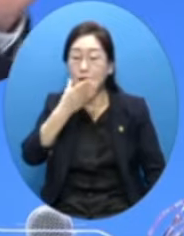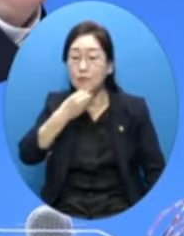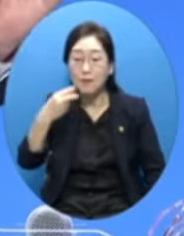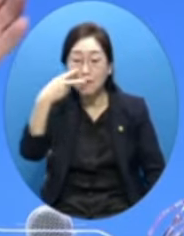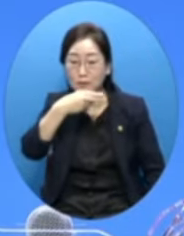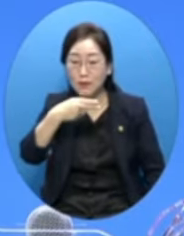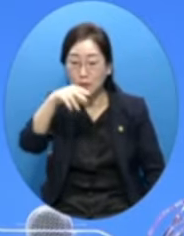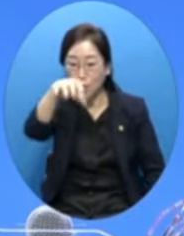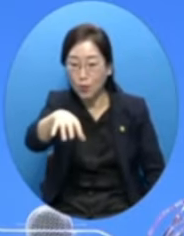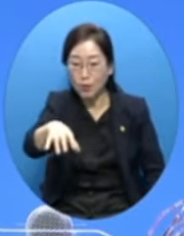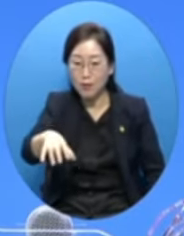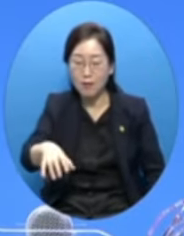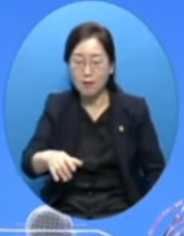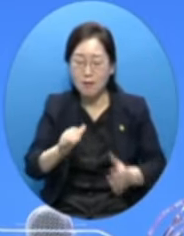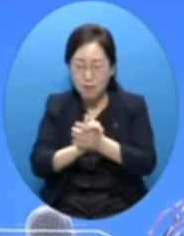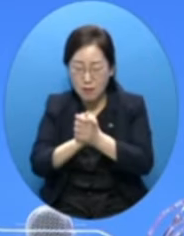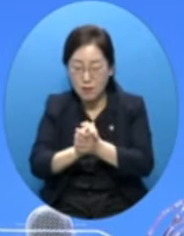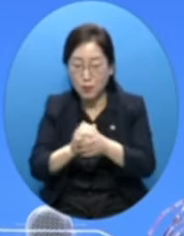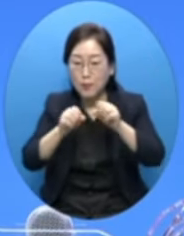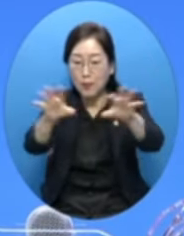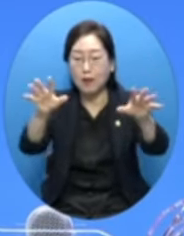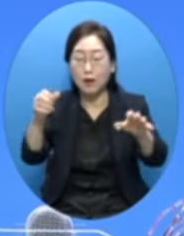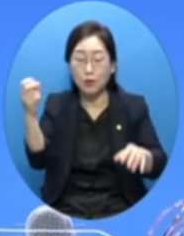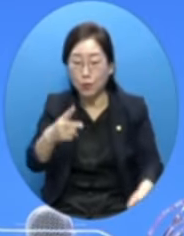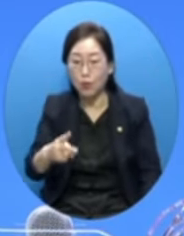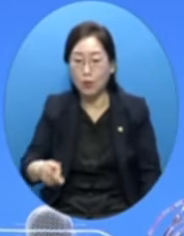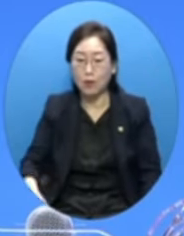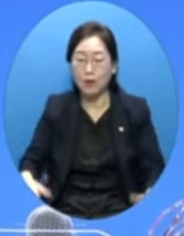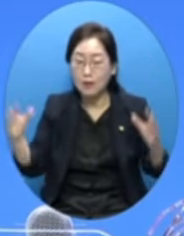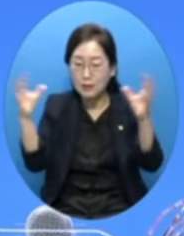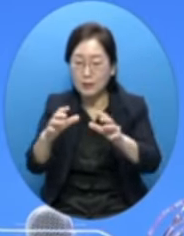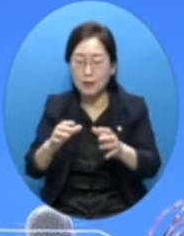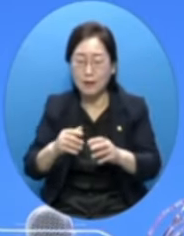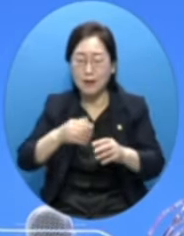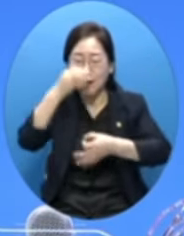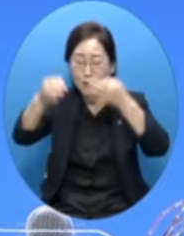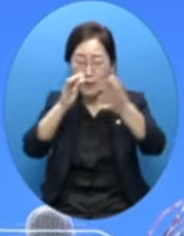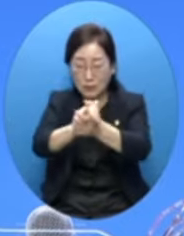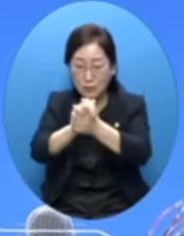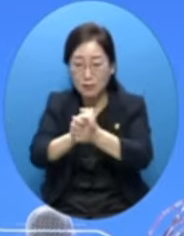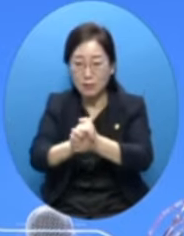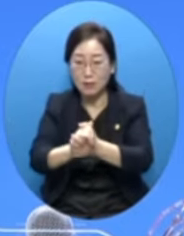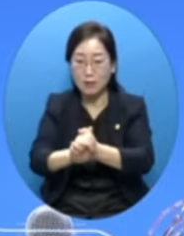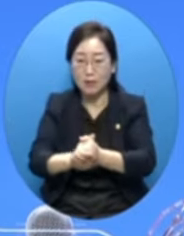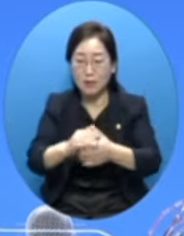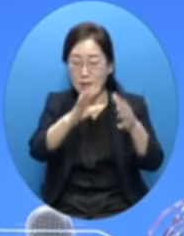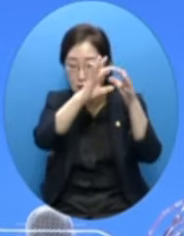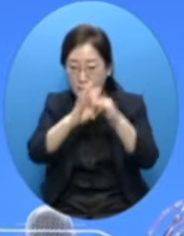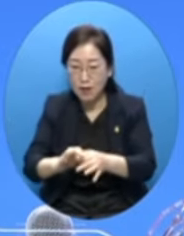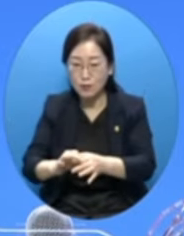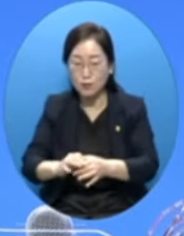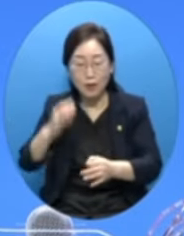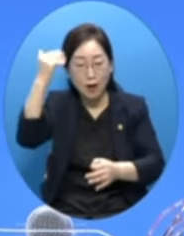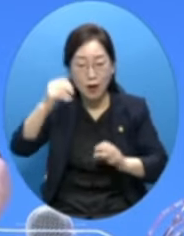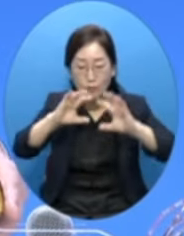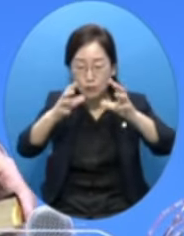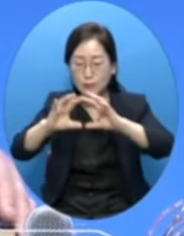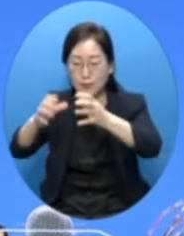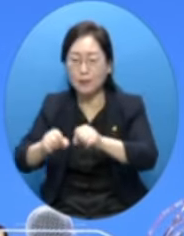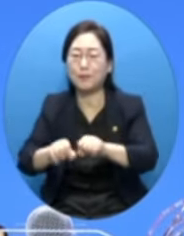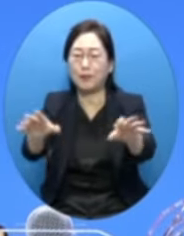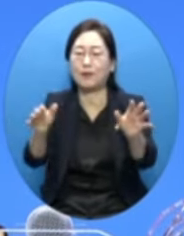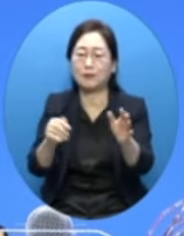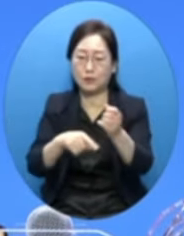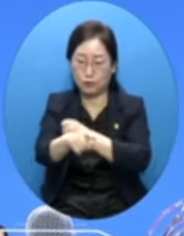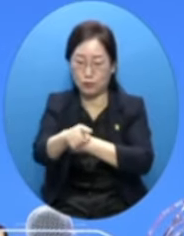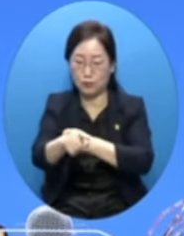세계 확산했으며 모일 때마다 기도하고 주여 삼청을 부르셨기 때문에 한국이 살고 새가 살게 된 것입니다. 다시 그